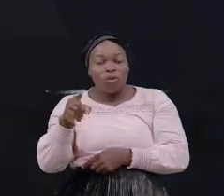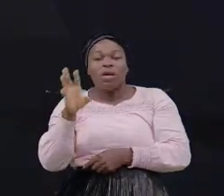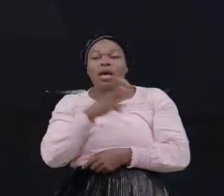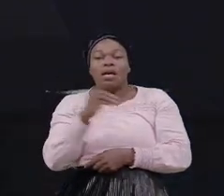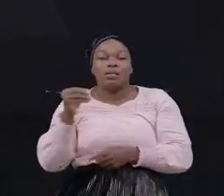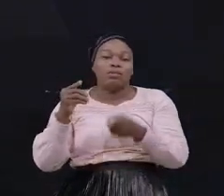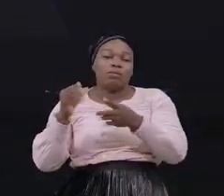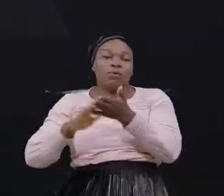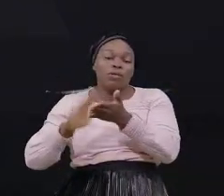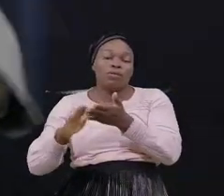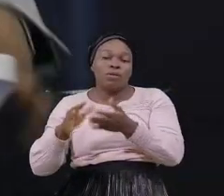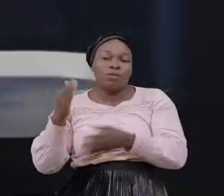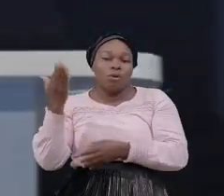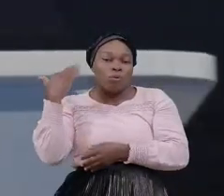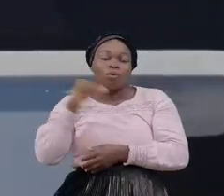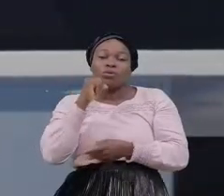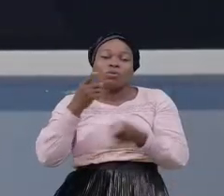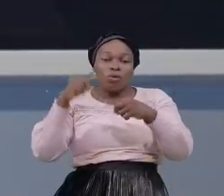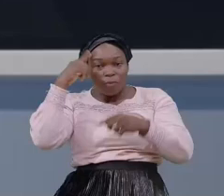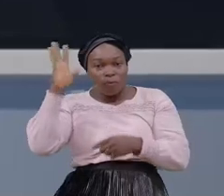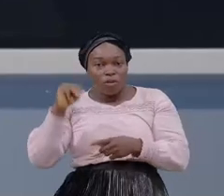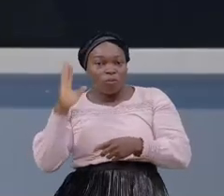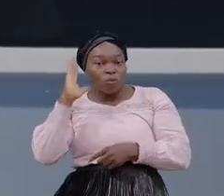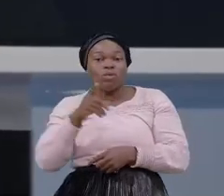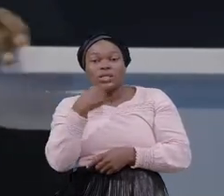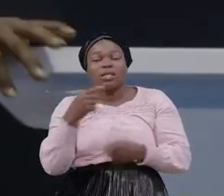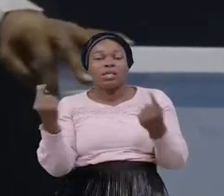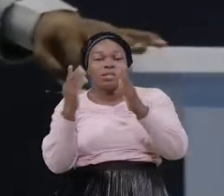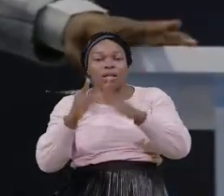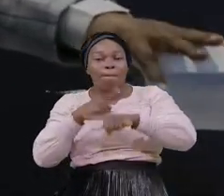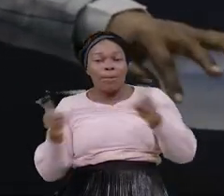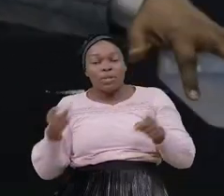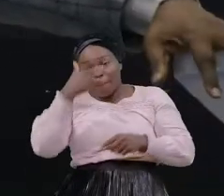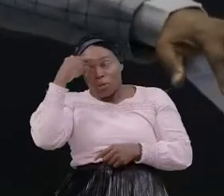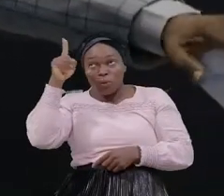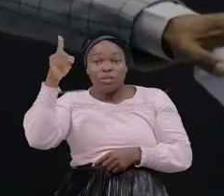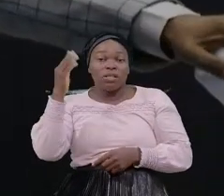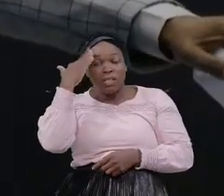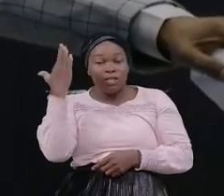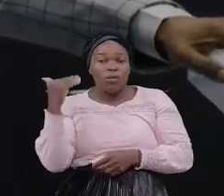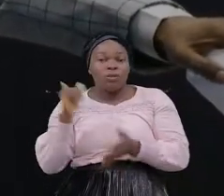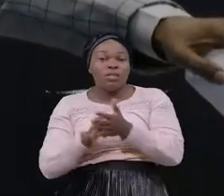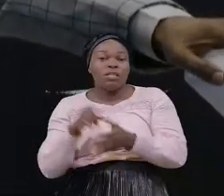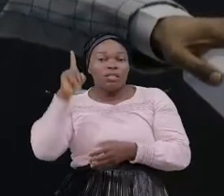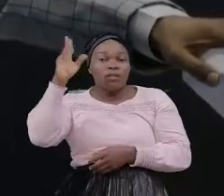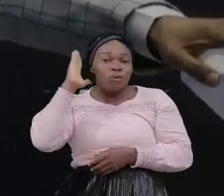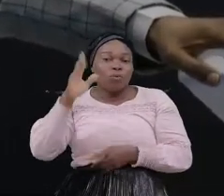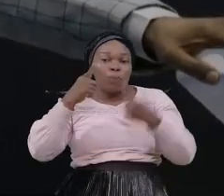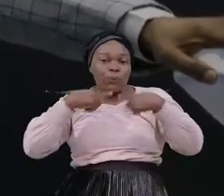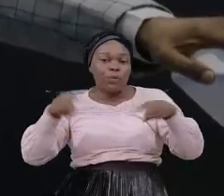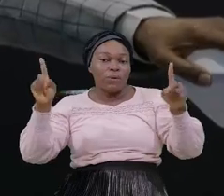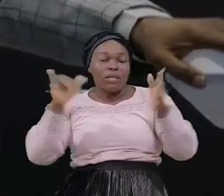ne venait pas, il aurait dit pécheur. Mais parce qu'il savait qu'il va déclarer